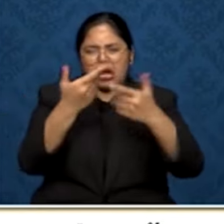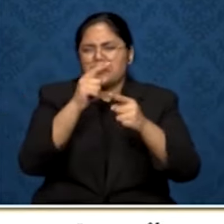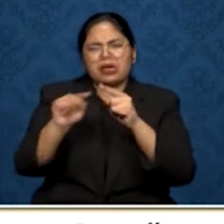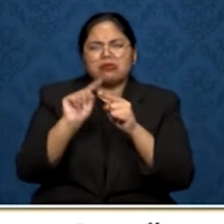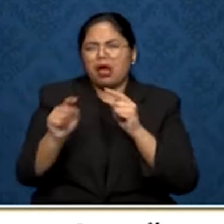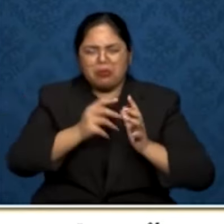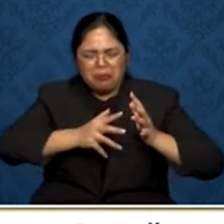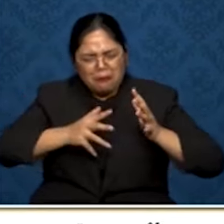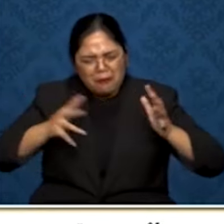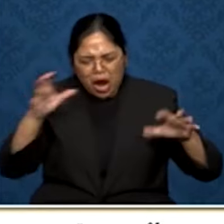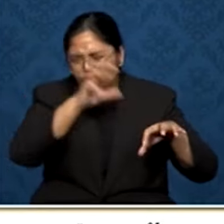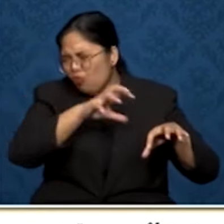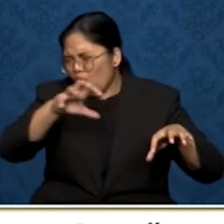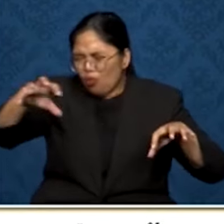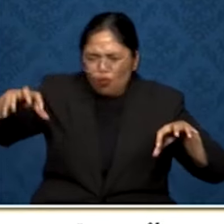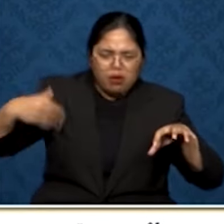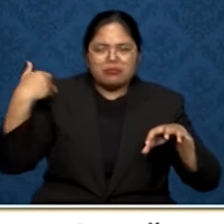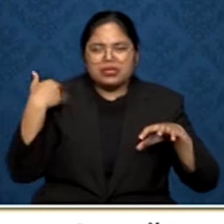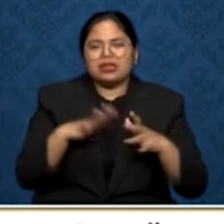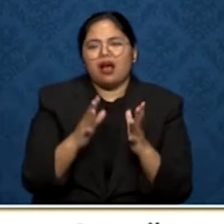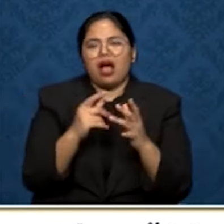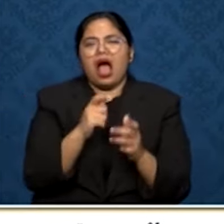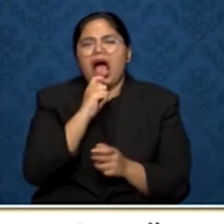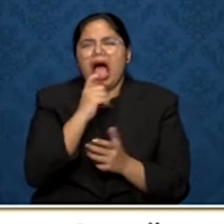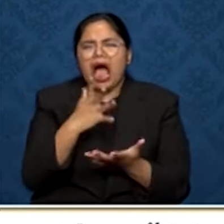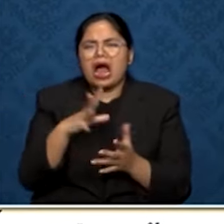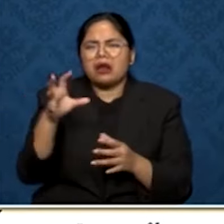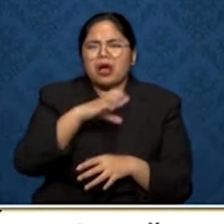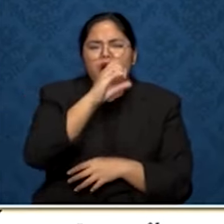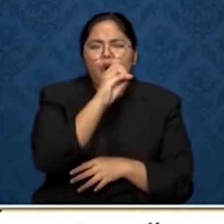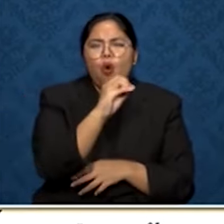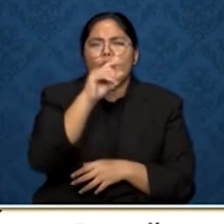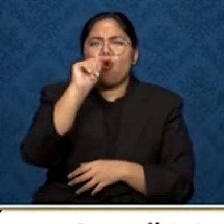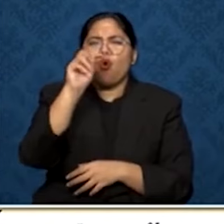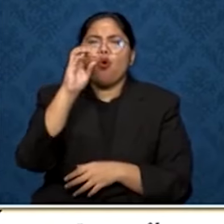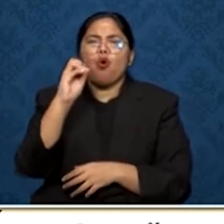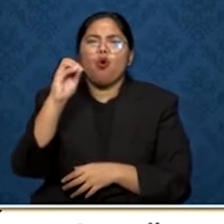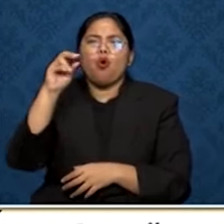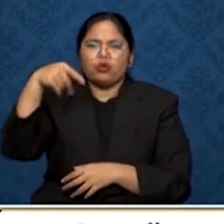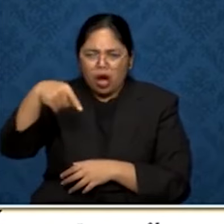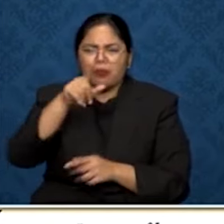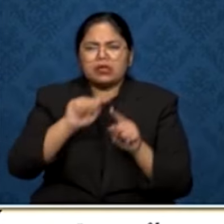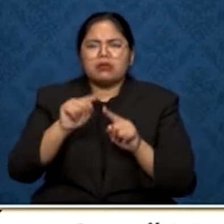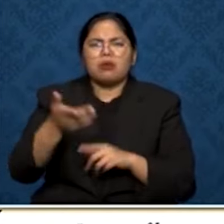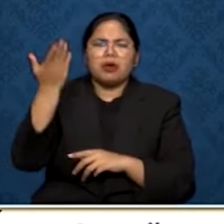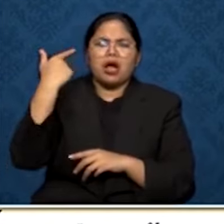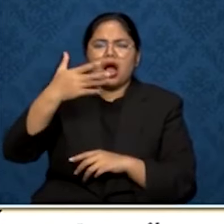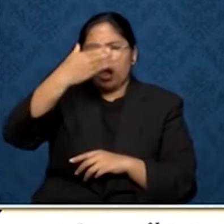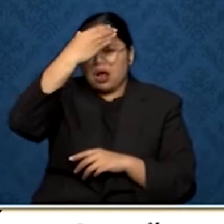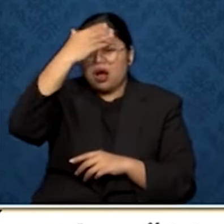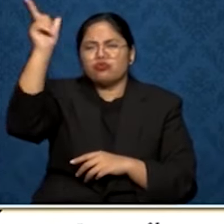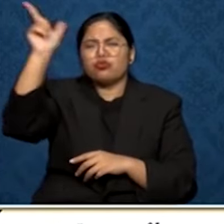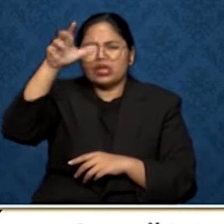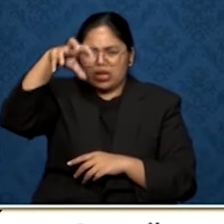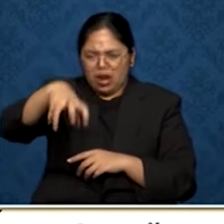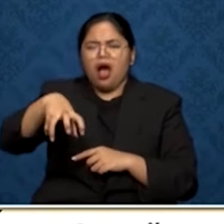อไครับอย่าออกมาเป็ Event อาหารมา เหอน O-TOPเหมือนลาสุทผมไปที่สูนศรรษกิจทุก E-Vent